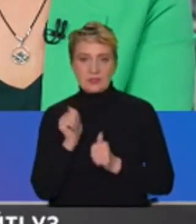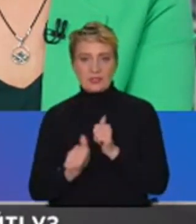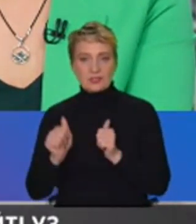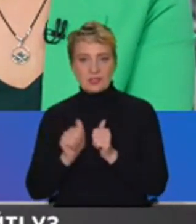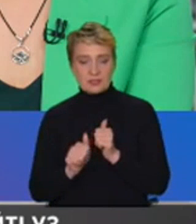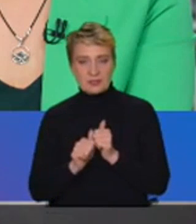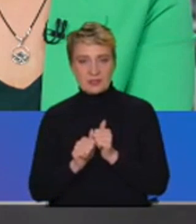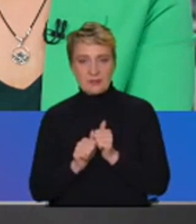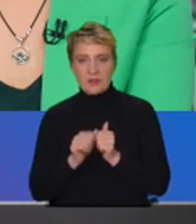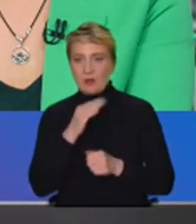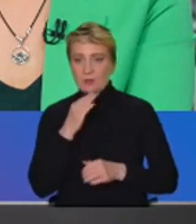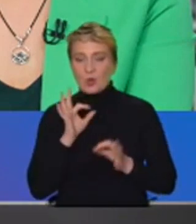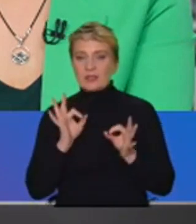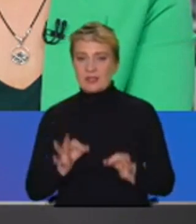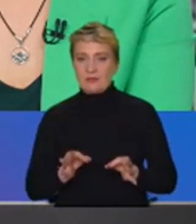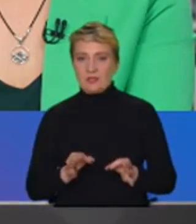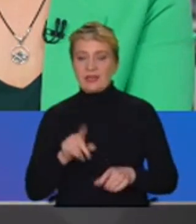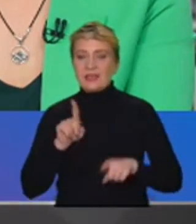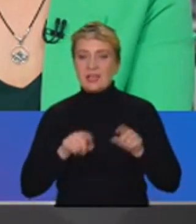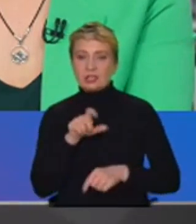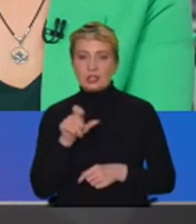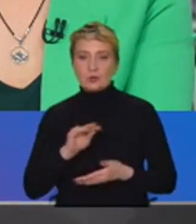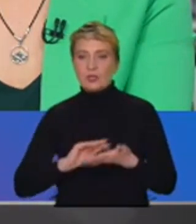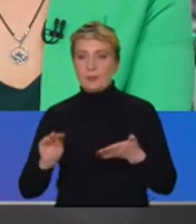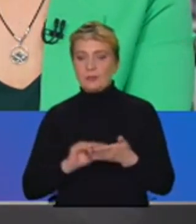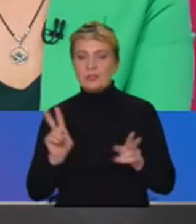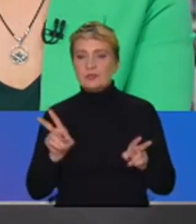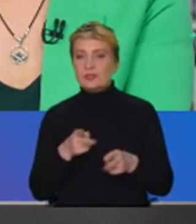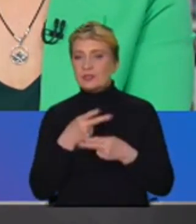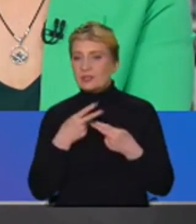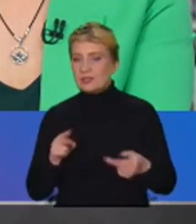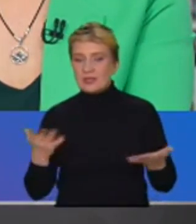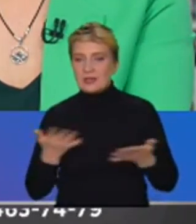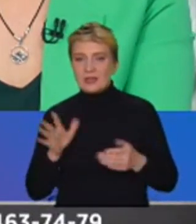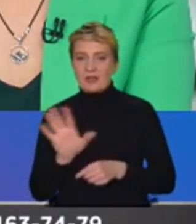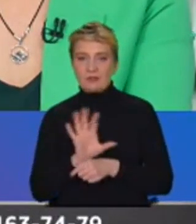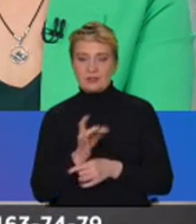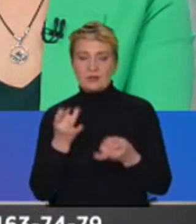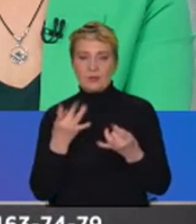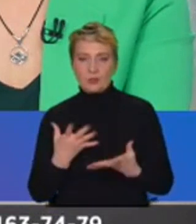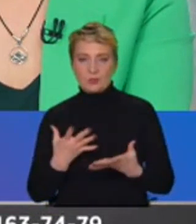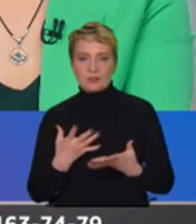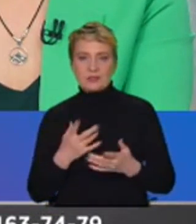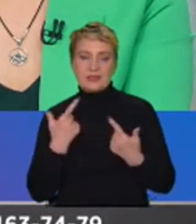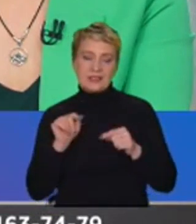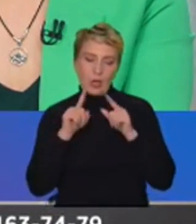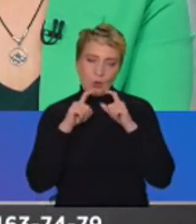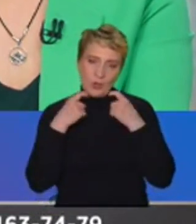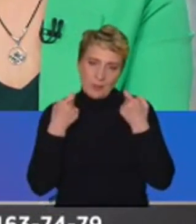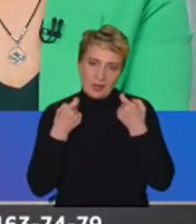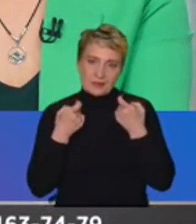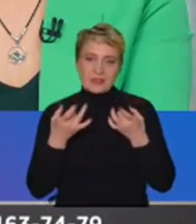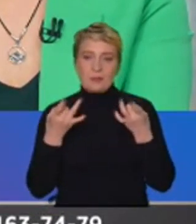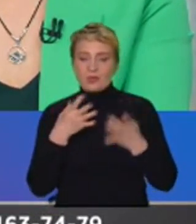намного откровеннее, и некоторые люди пишут, что не надо нам присылать никакие фотографии, просто пришлите фотографии, где вы улыбаетесь, там, не знаю,